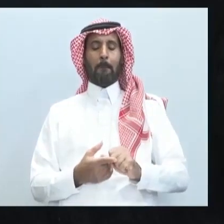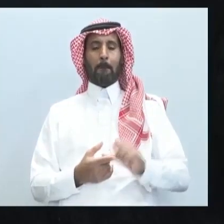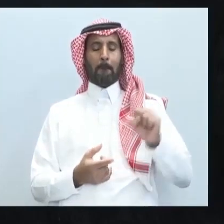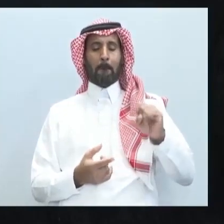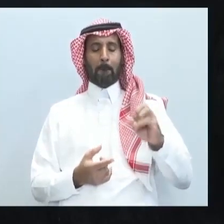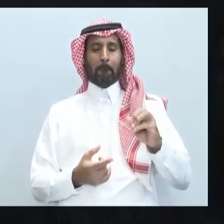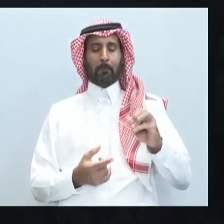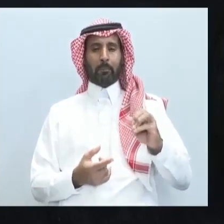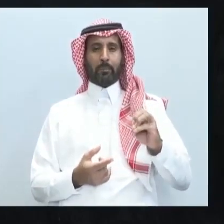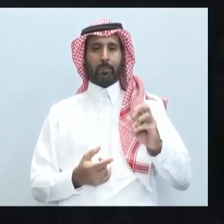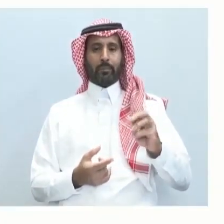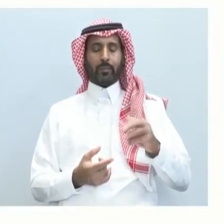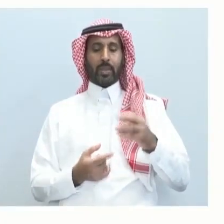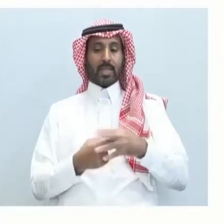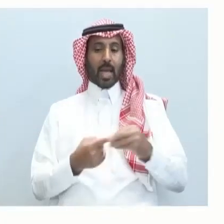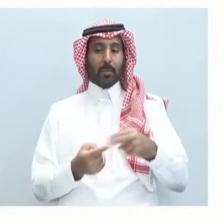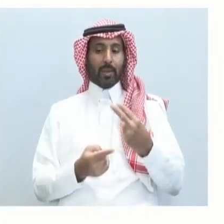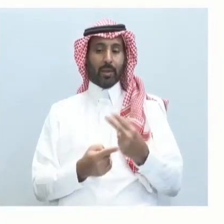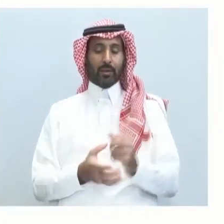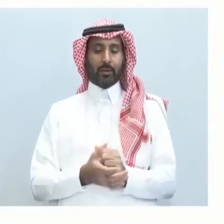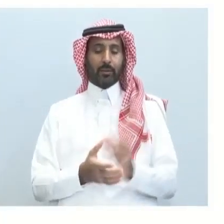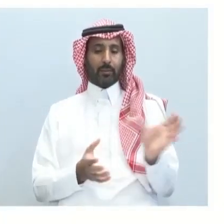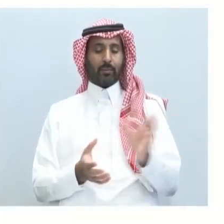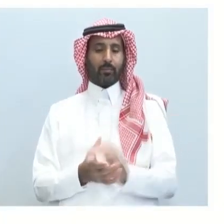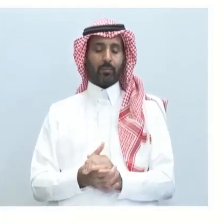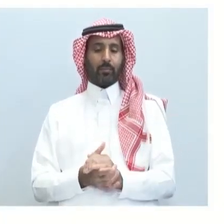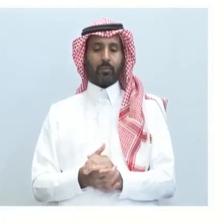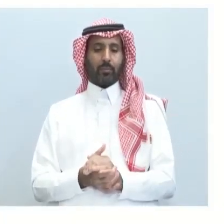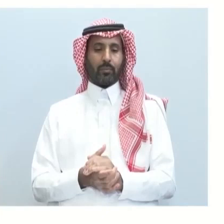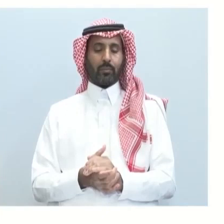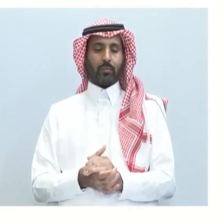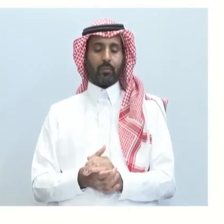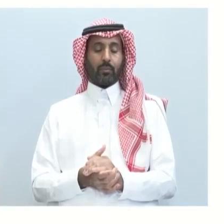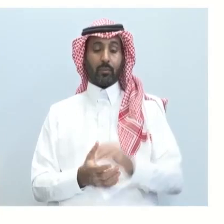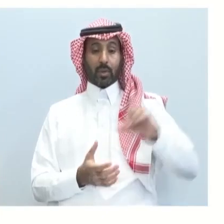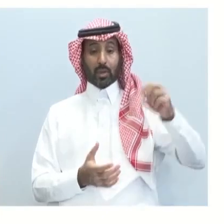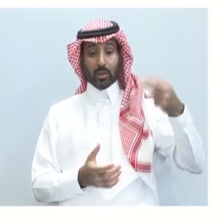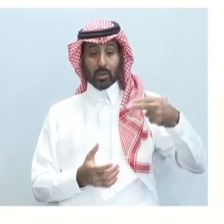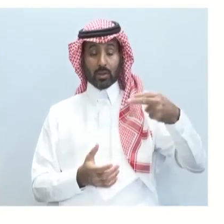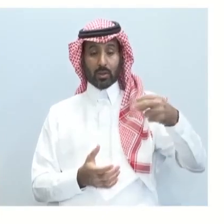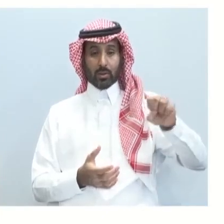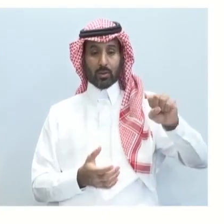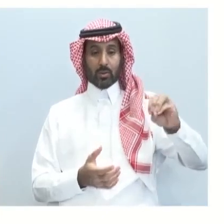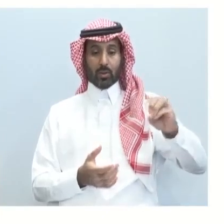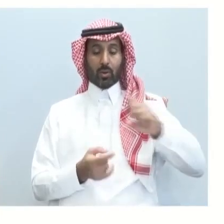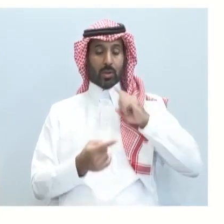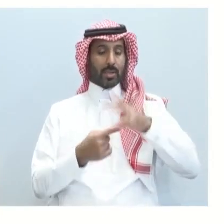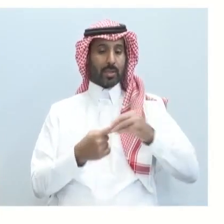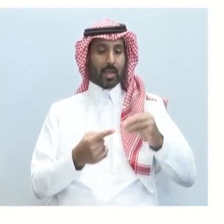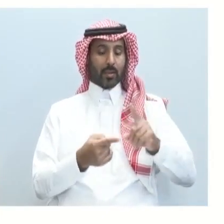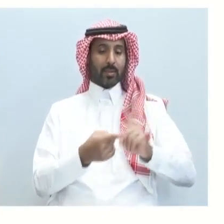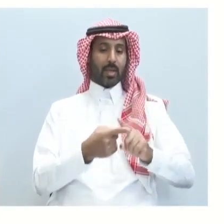لاحظ انه هنا كيف اعرف المتفاعلات اعرف المتفاعلات عن طريق ايش عن طريق معرفه اللي الهيدروجين معرفتي مين